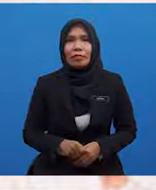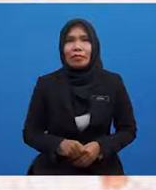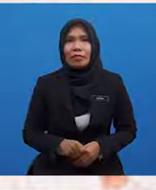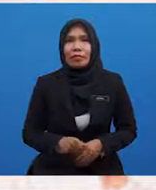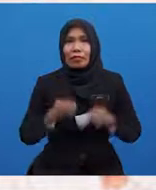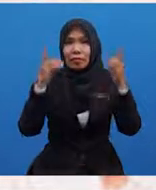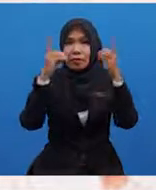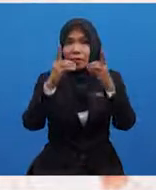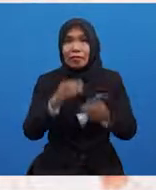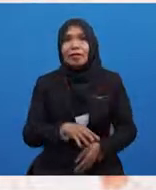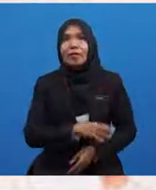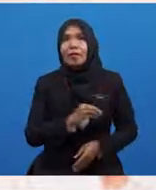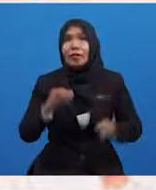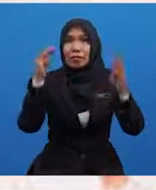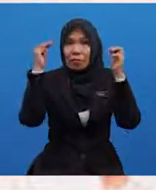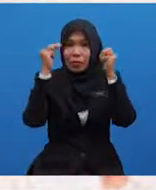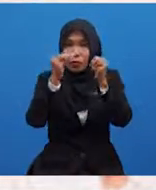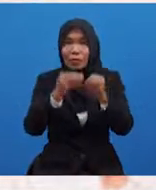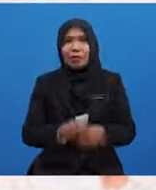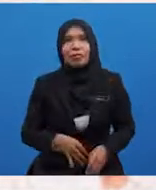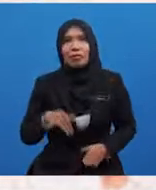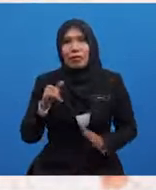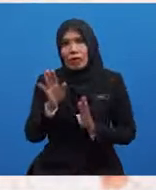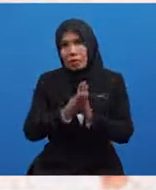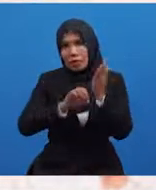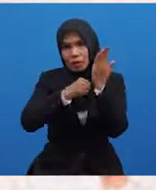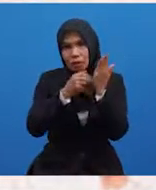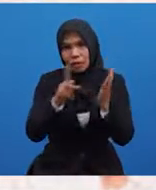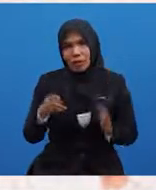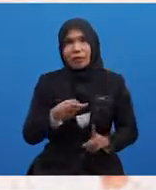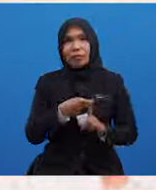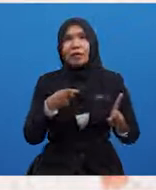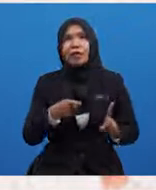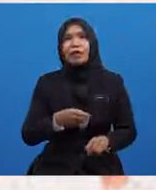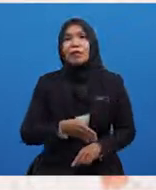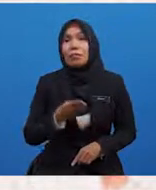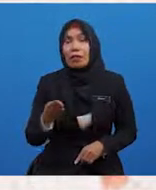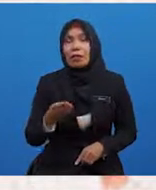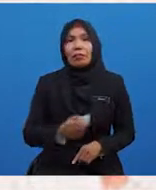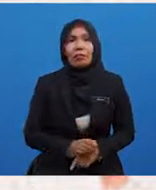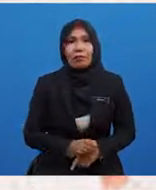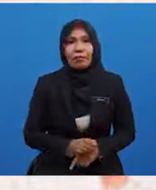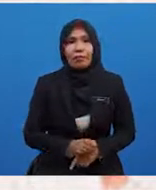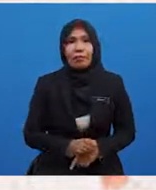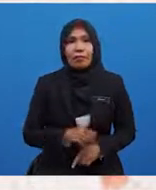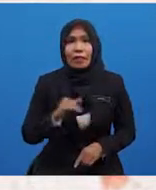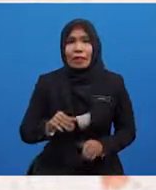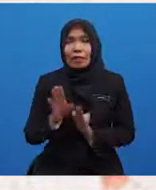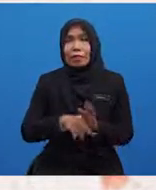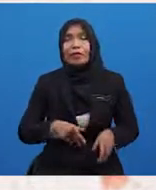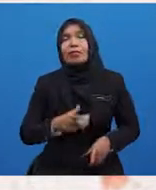maklumat yang bersumberkan daripada bahan rangsangan yang